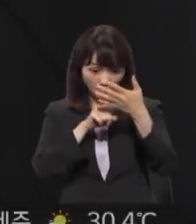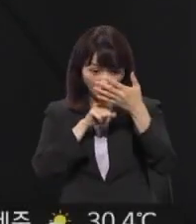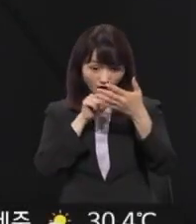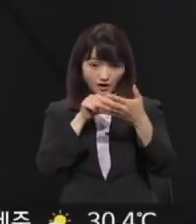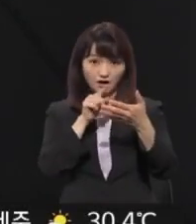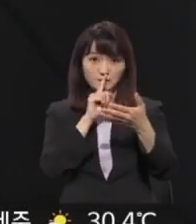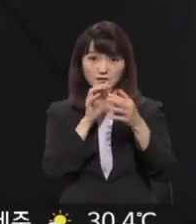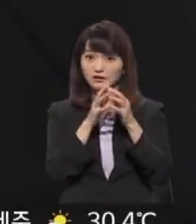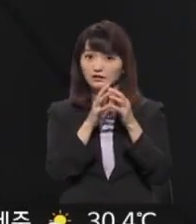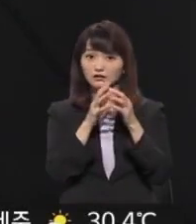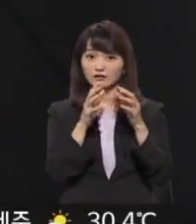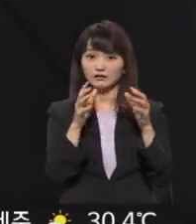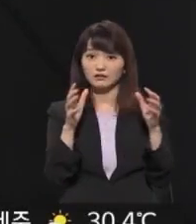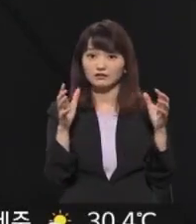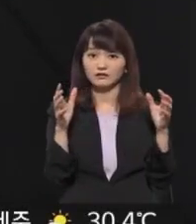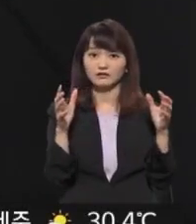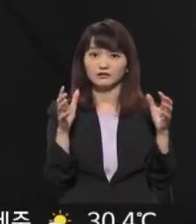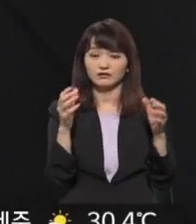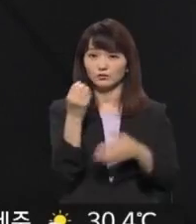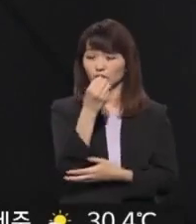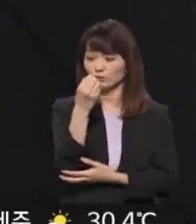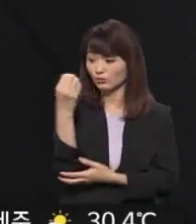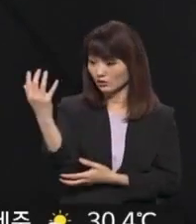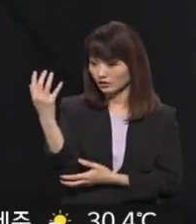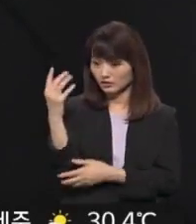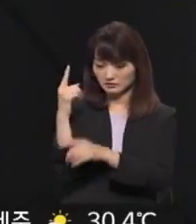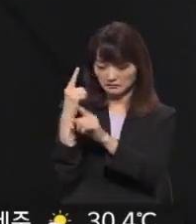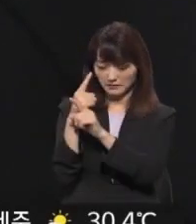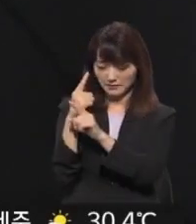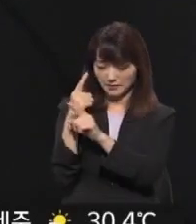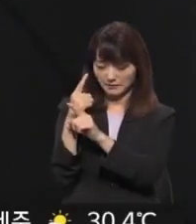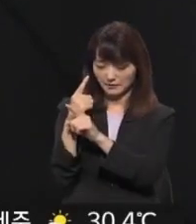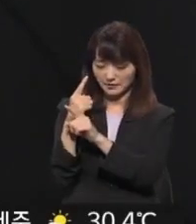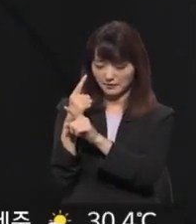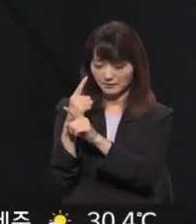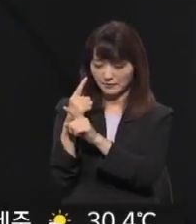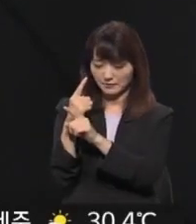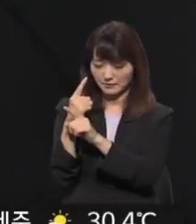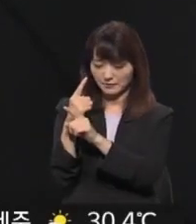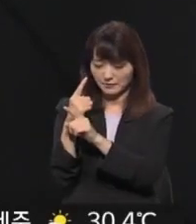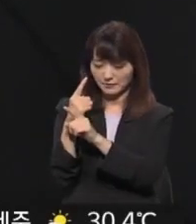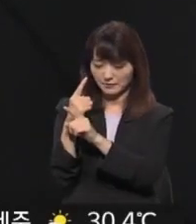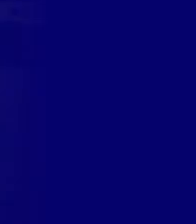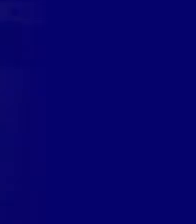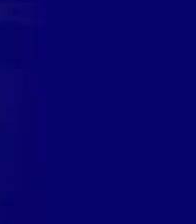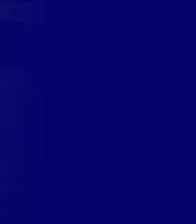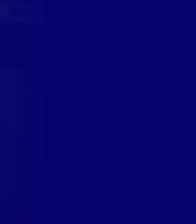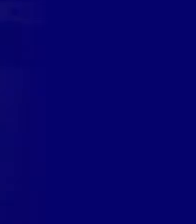가지고 크게 문제가 언론에 이렇게 막 매일같이 나오게 되는 경우들은 없었거든요